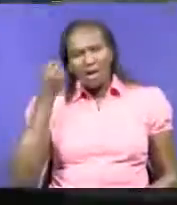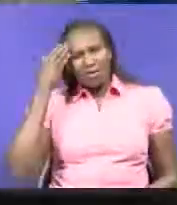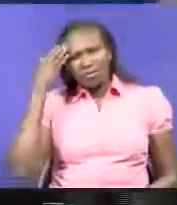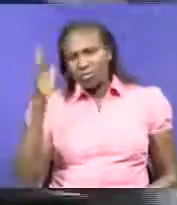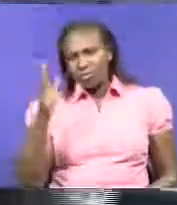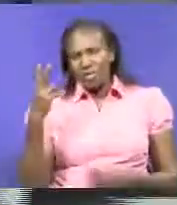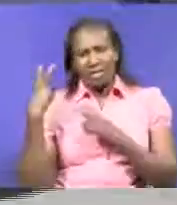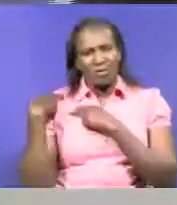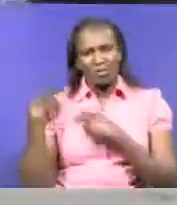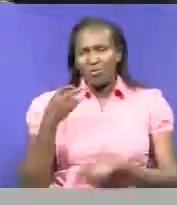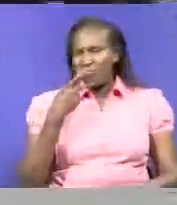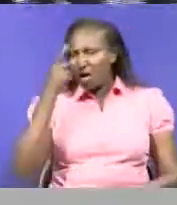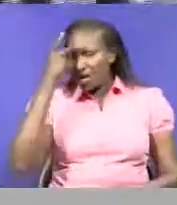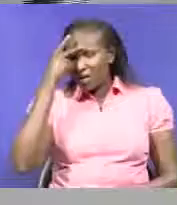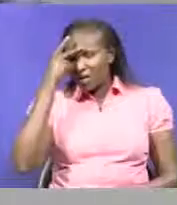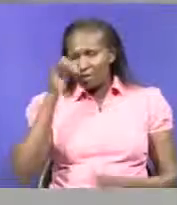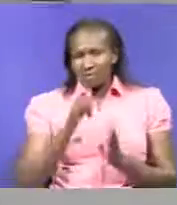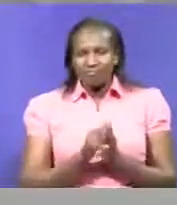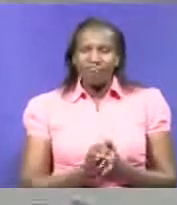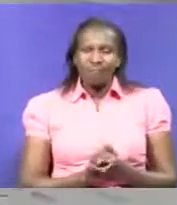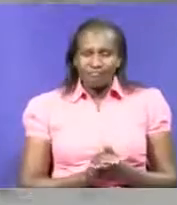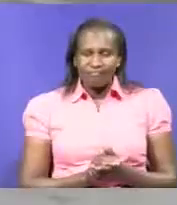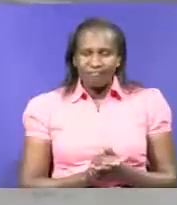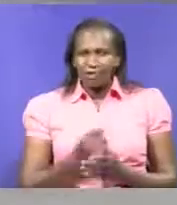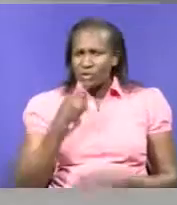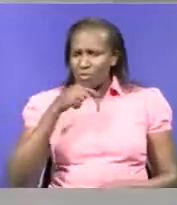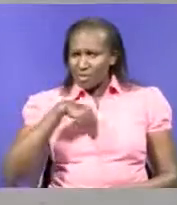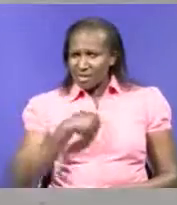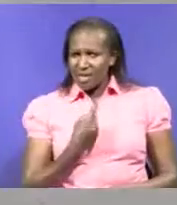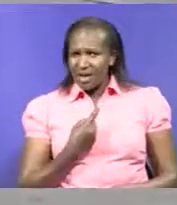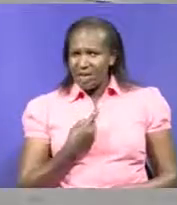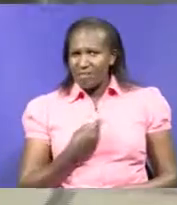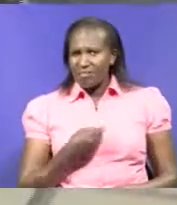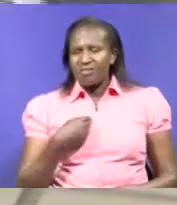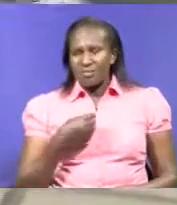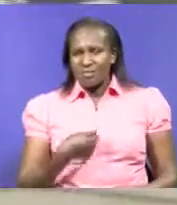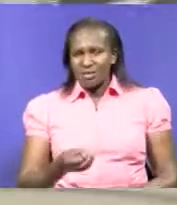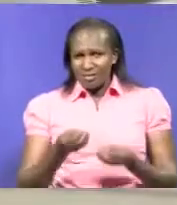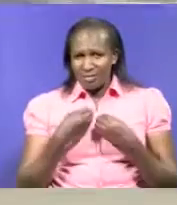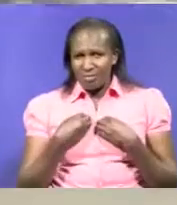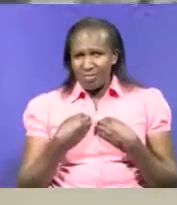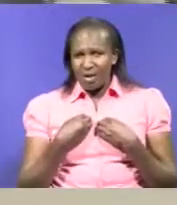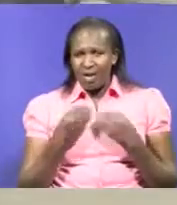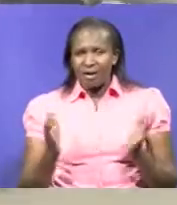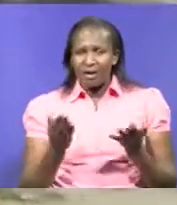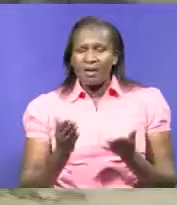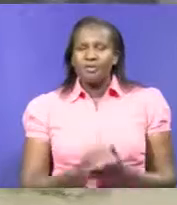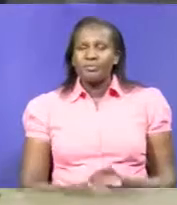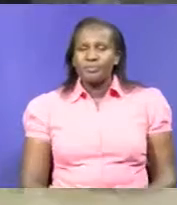ya mzazi, ndio maana wanafanya hivyo. Sasa mimi mwenyewe najipea confidence.